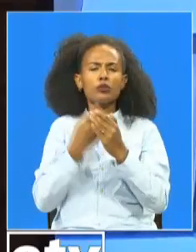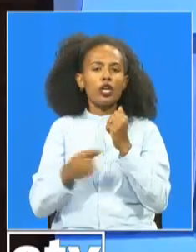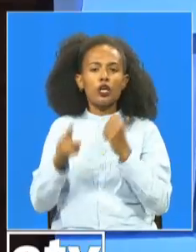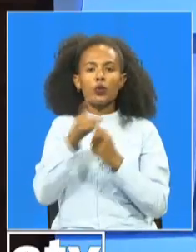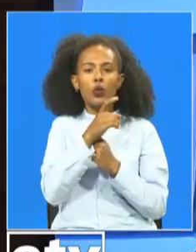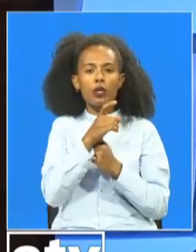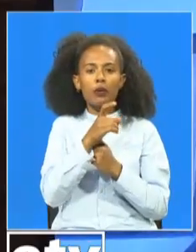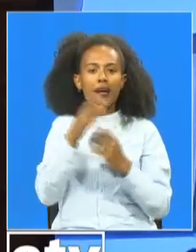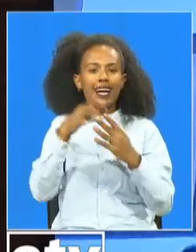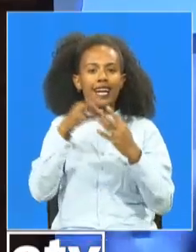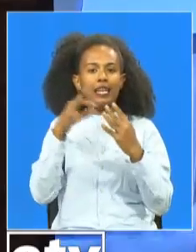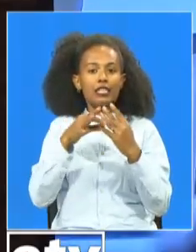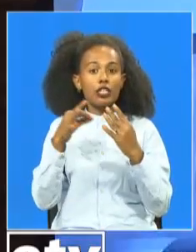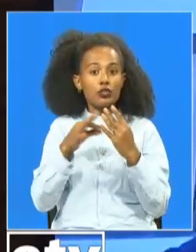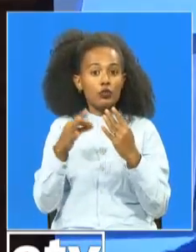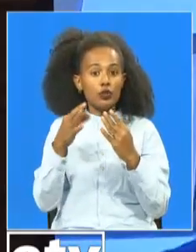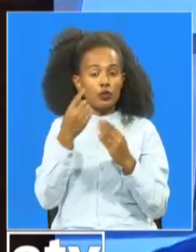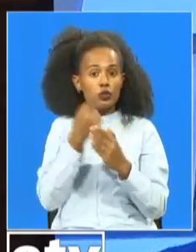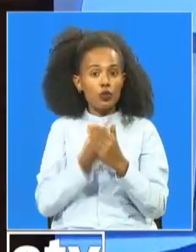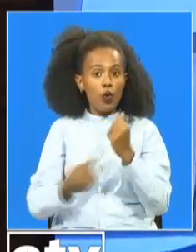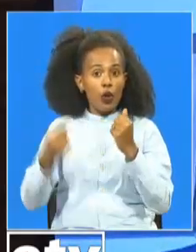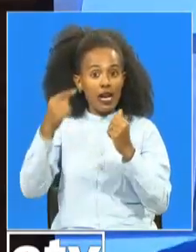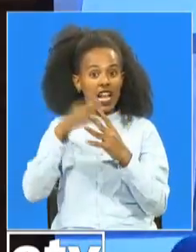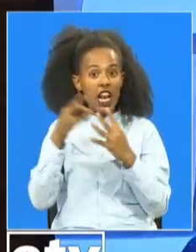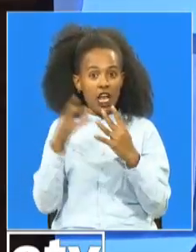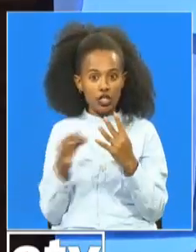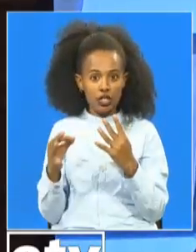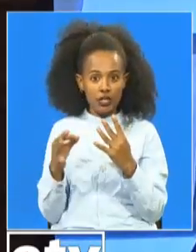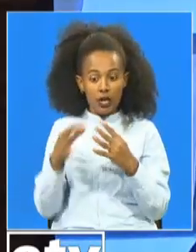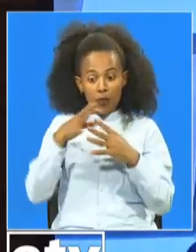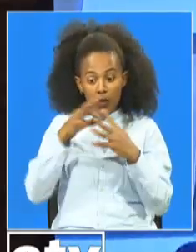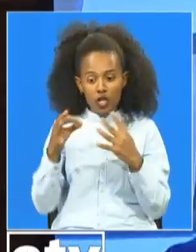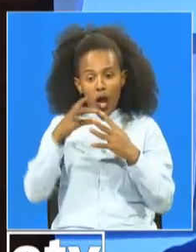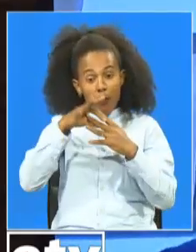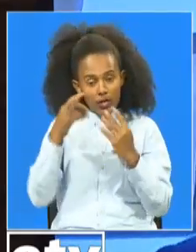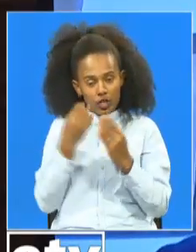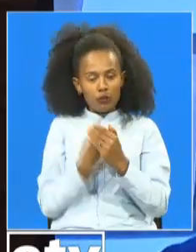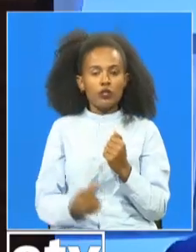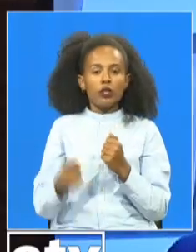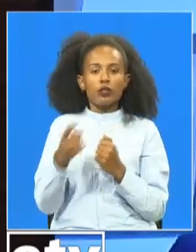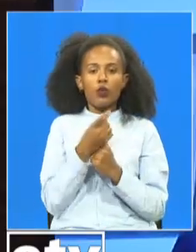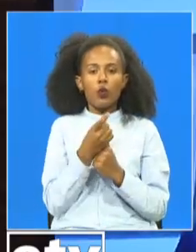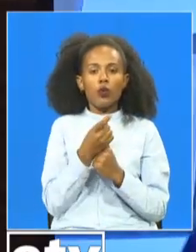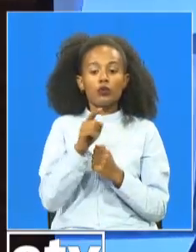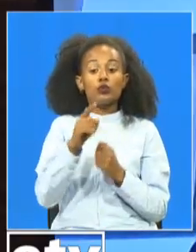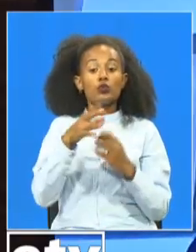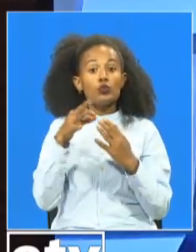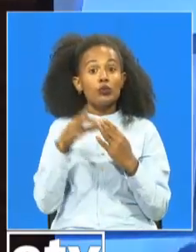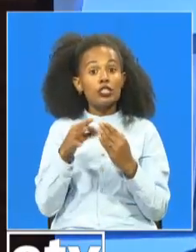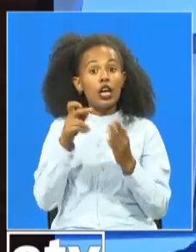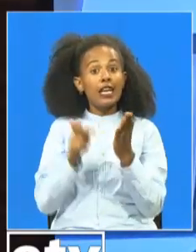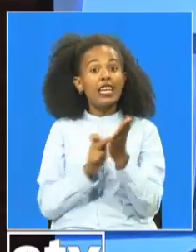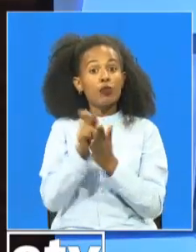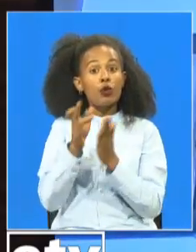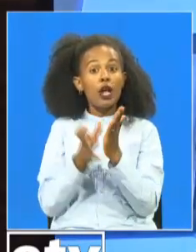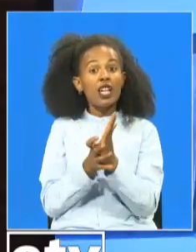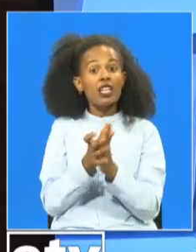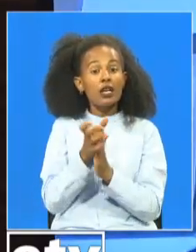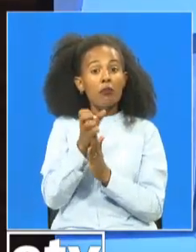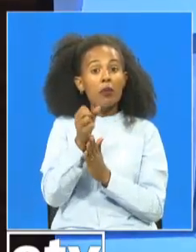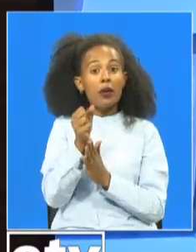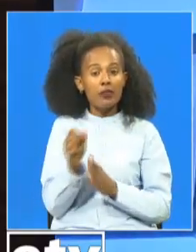ኦኬ ዘ ቾይስ ኢዝ ኦንሊ ኤሌክሽን ምርጫ ብቻ ስለሆነ እሱ ምርጫ የዴሞክራቲክ መብትም